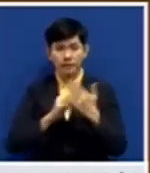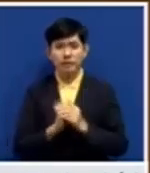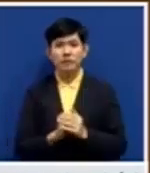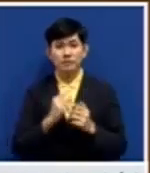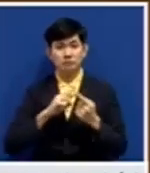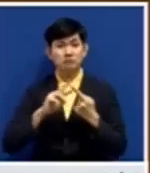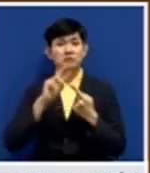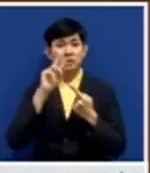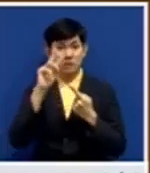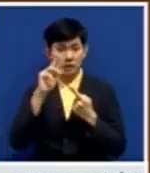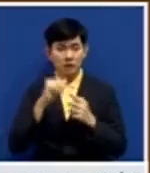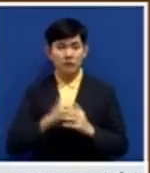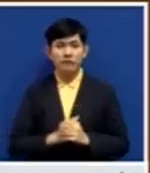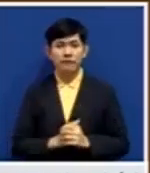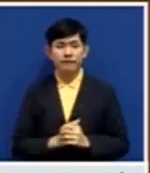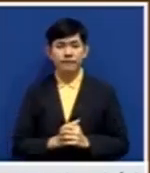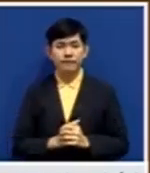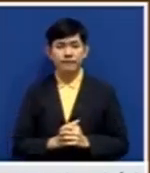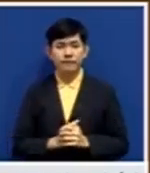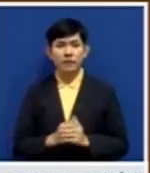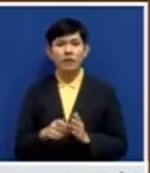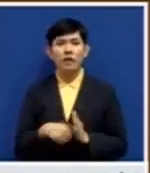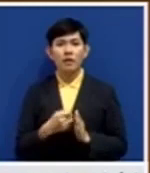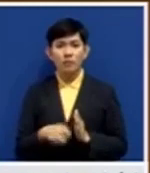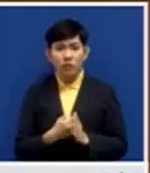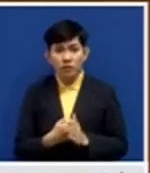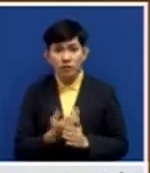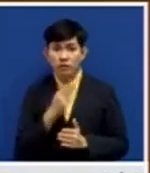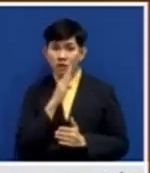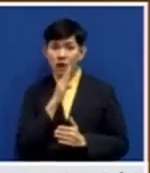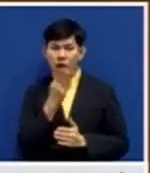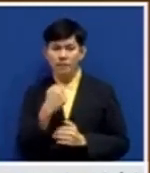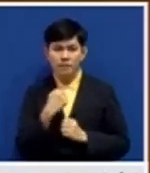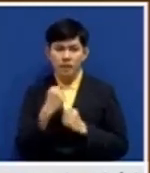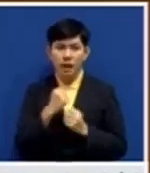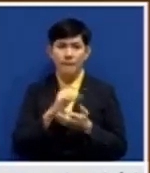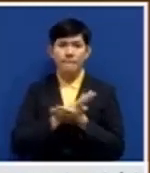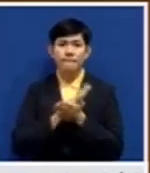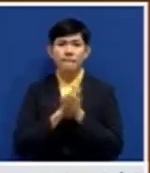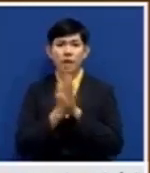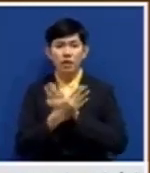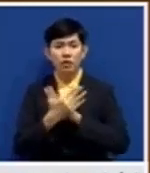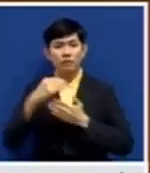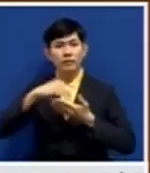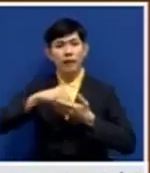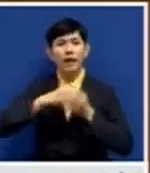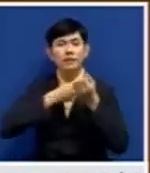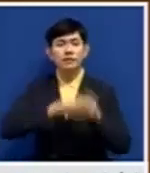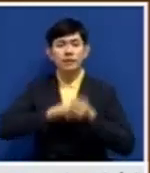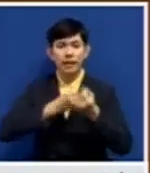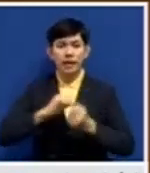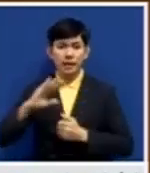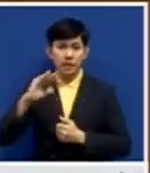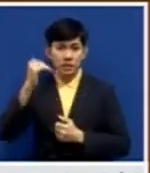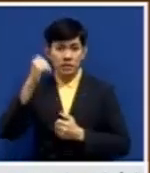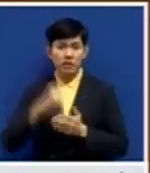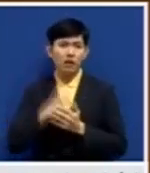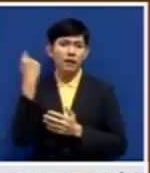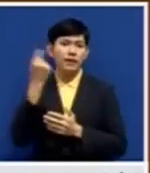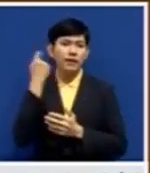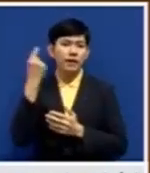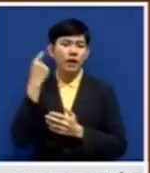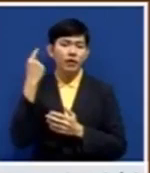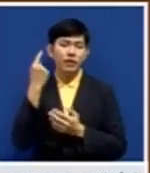องฉะนั้นเมื่อท่านพยายามปฏิรูปการเกษตรให้มันดีขึ้นเอาท่องเที่ยวเข้าไปถึงหมู่บ้